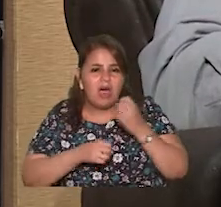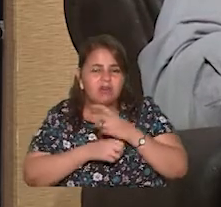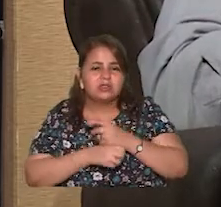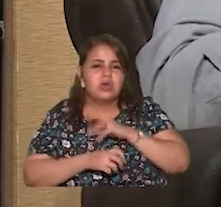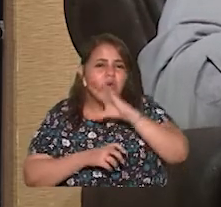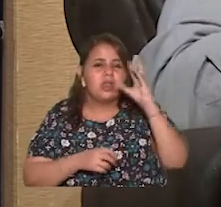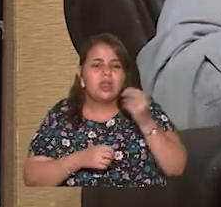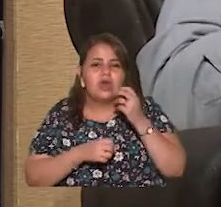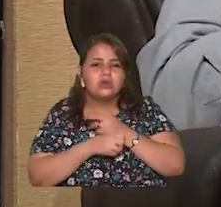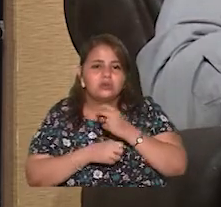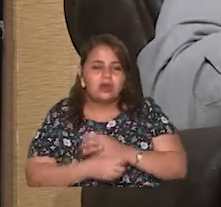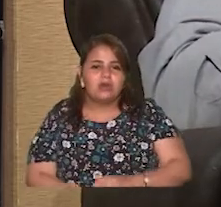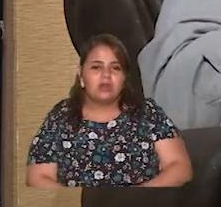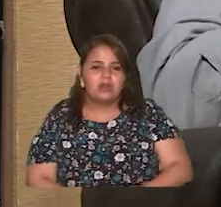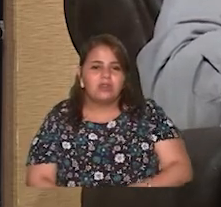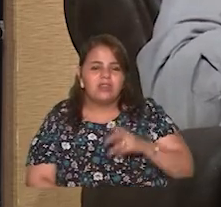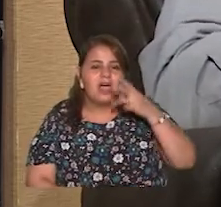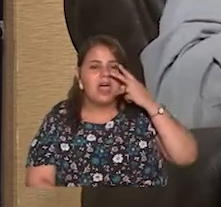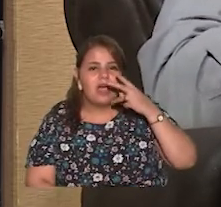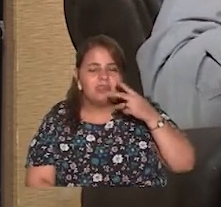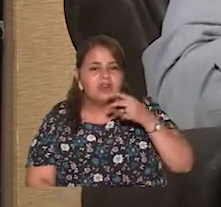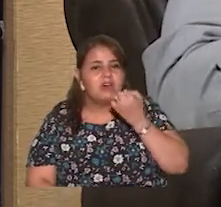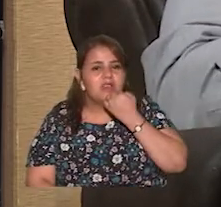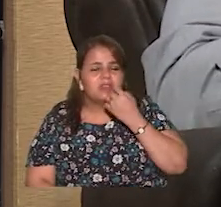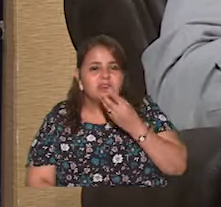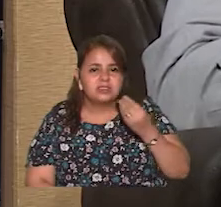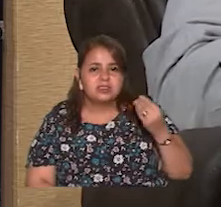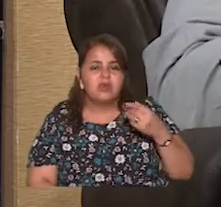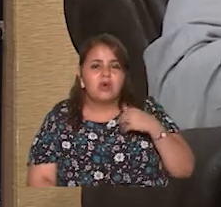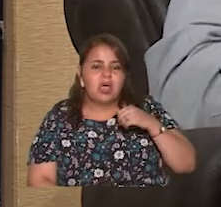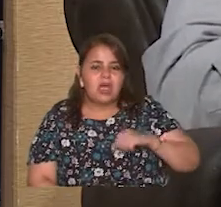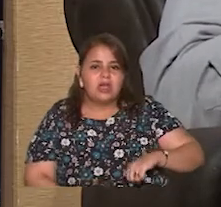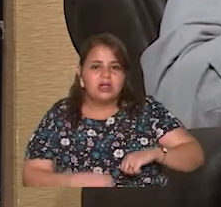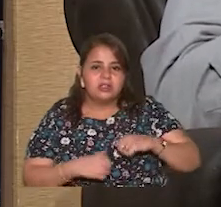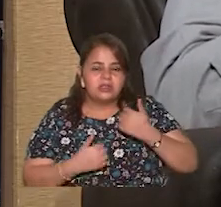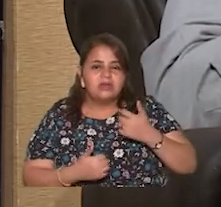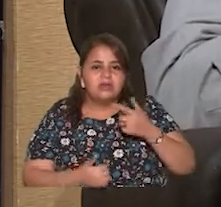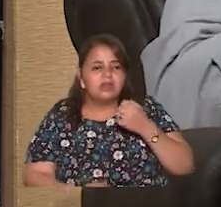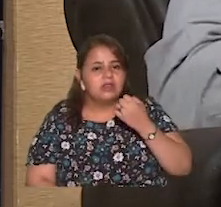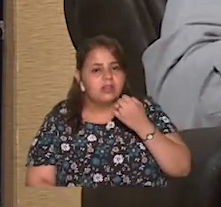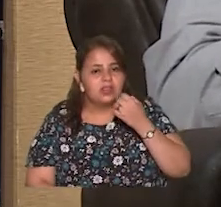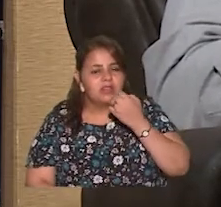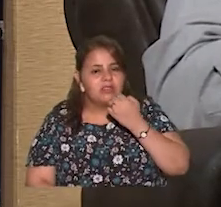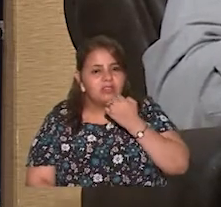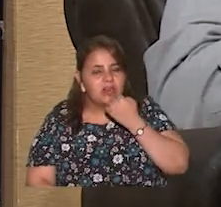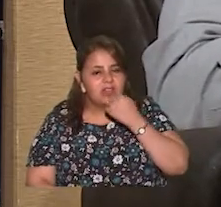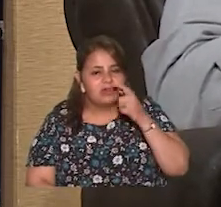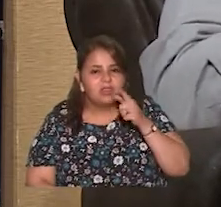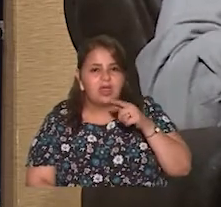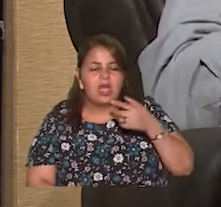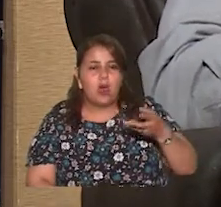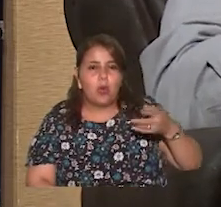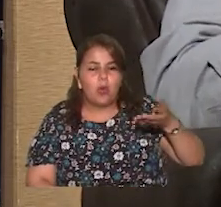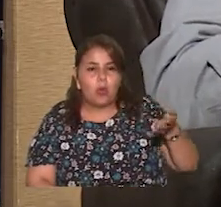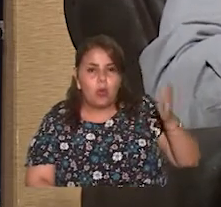إنه أو بخطأ، الفكرة إن إحنا ما نبقاش خطاة وعايشين في الخطية ومتصالحين مع الخطية. أول لما نقع بنقف على